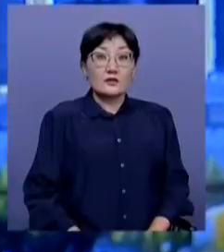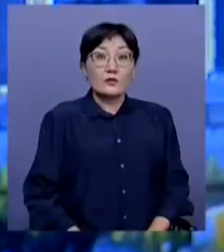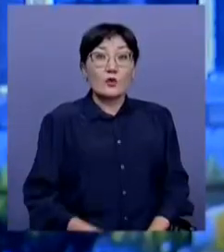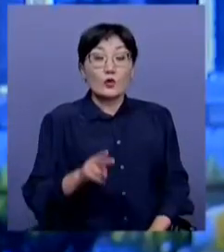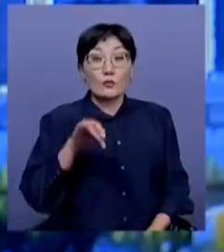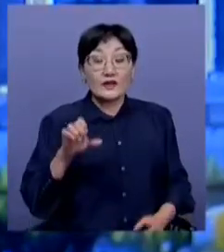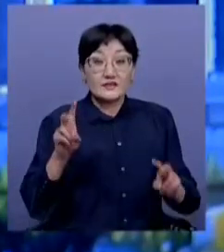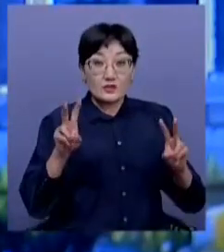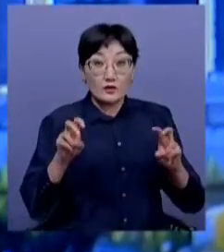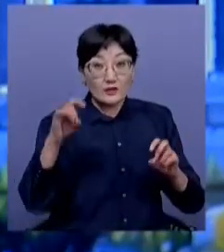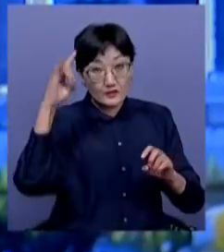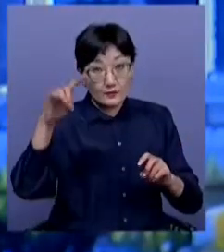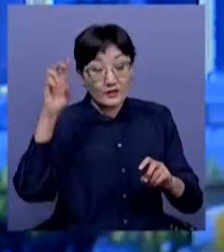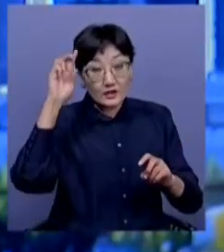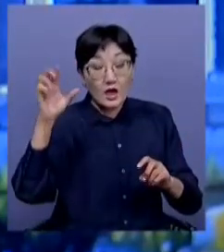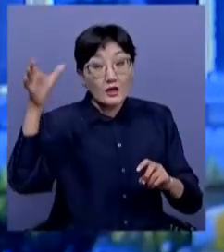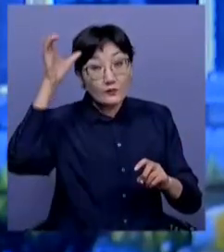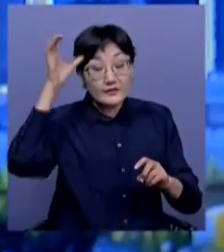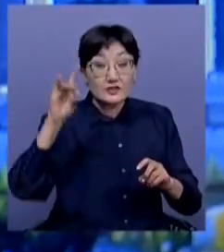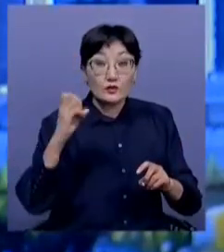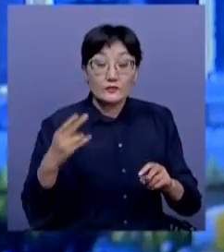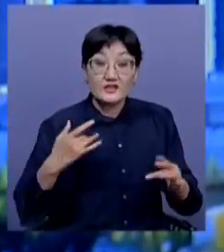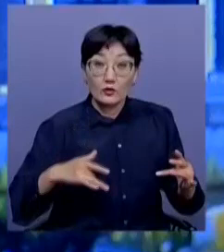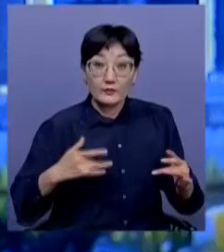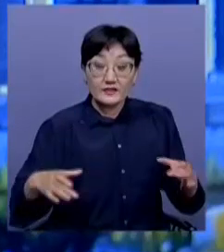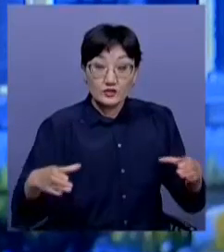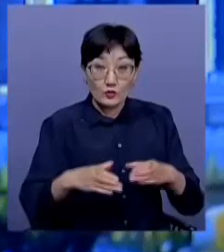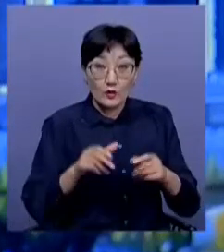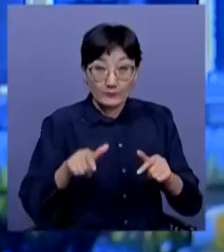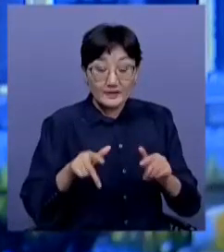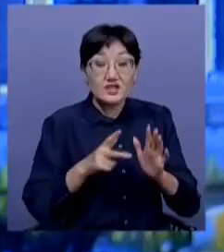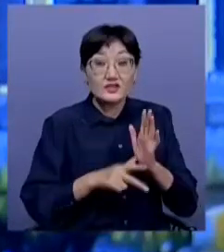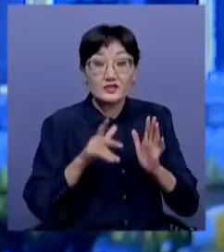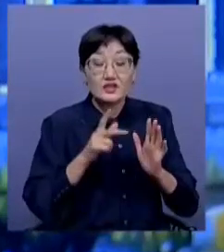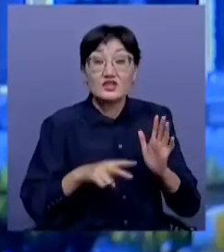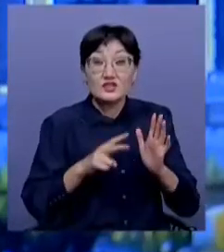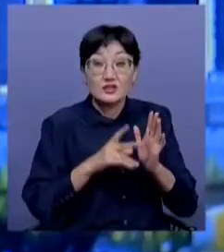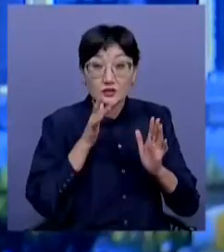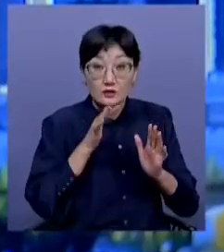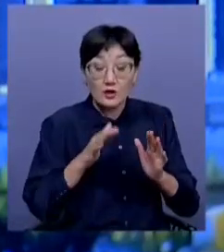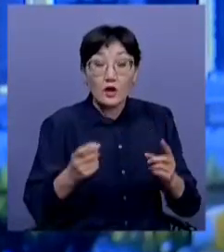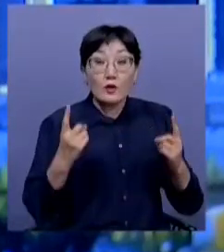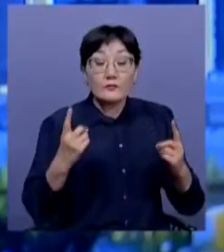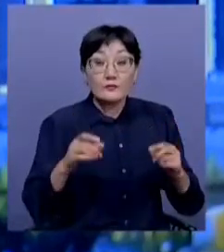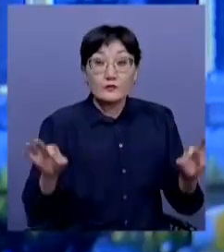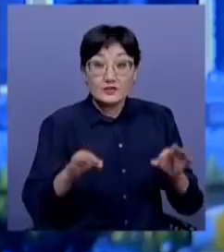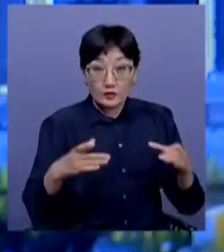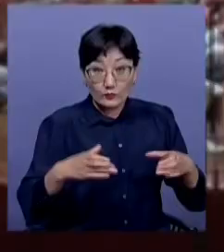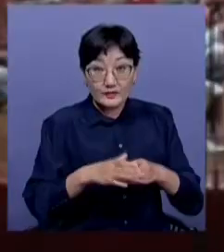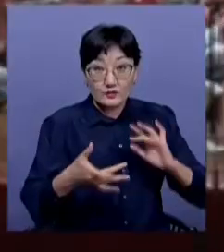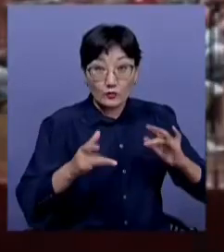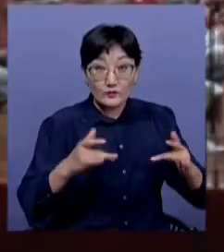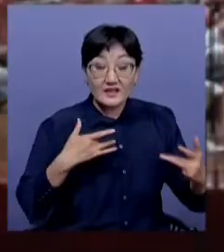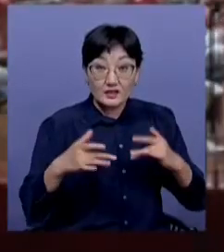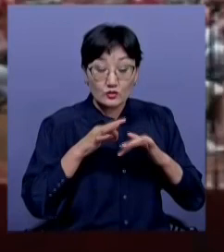Құрманғазы атындағы Қазақ мемлекеттік академиялық ұлттық аспаптар оркестріне биыл 87 жыл. Мерейтойға орай музыкалық ұжым онлайн